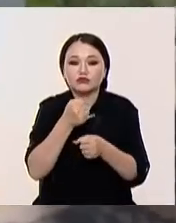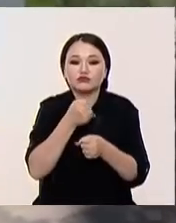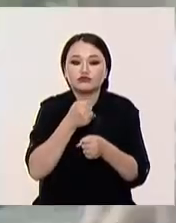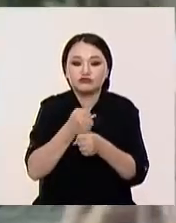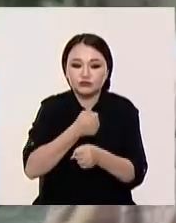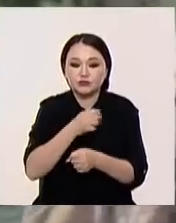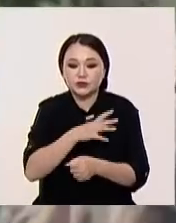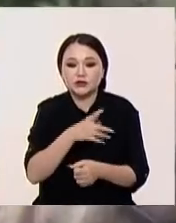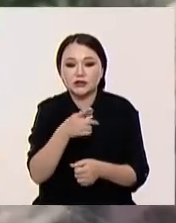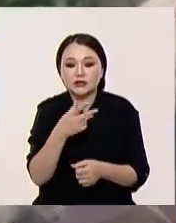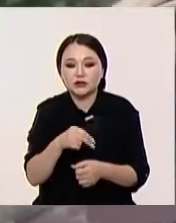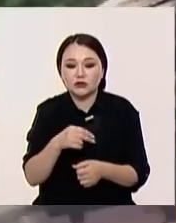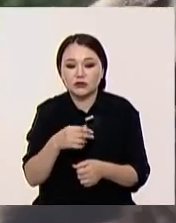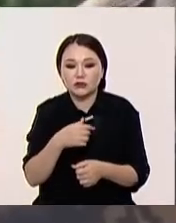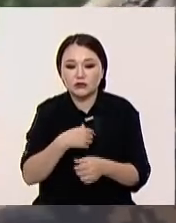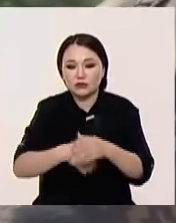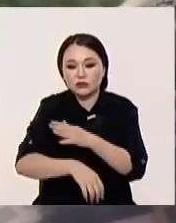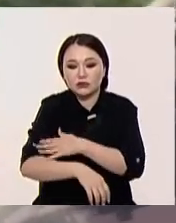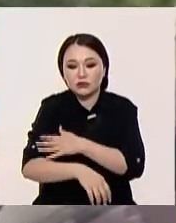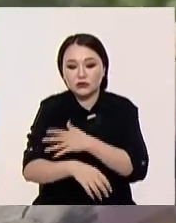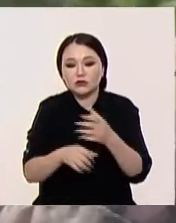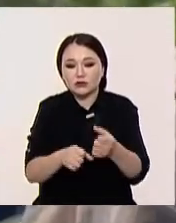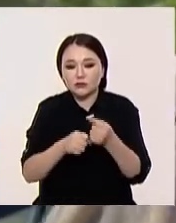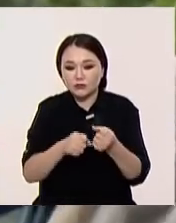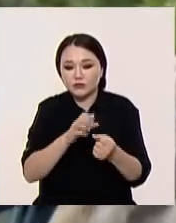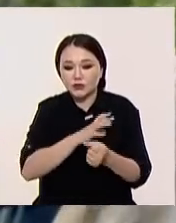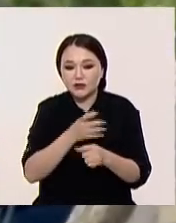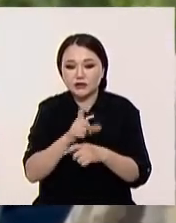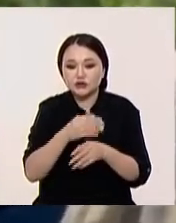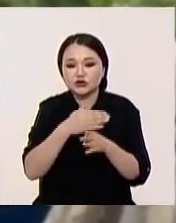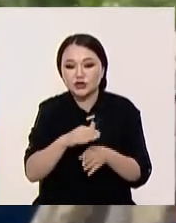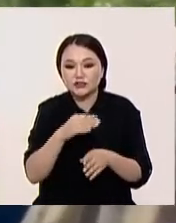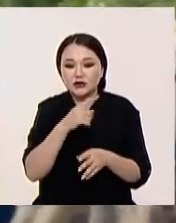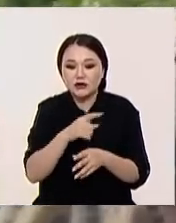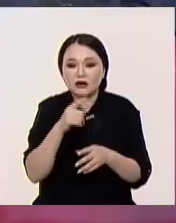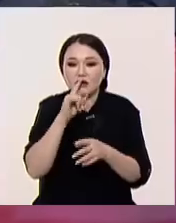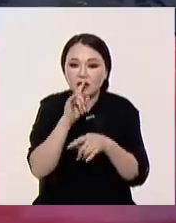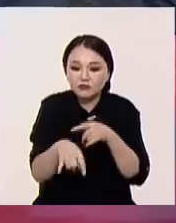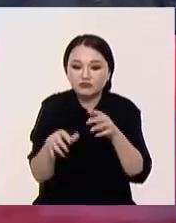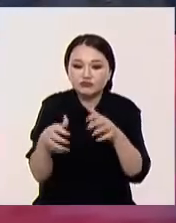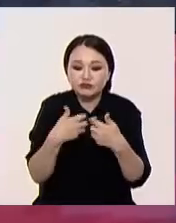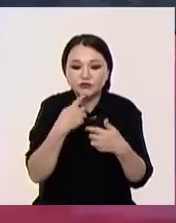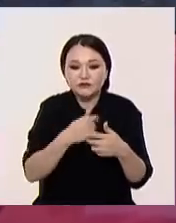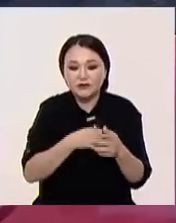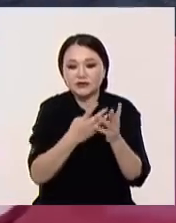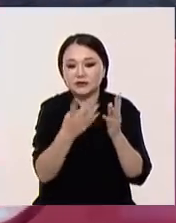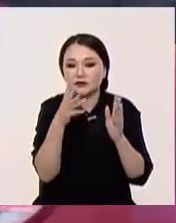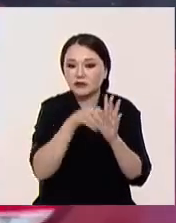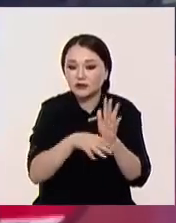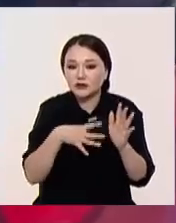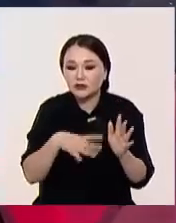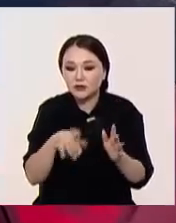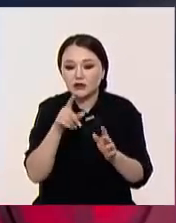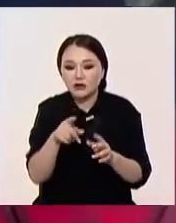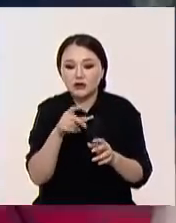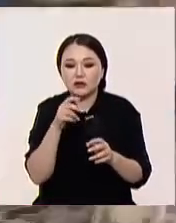сені? Қолына жұлқылап ұсталды. Әскери бөлімдегілер Талғатты алдап әскер қатарына қоспадық дейді. Айтуларынша ол